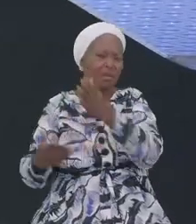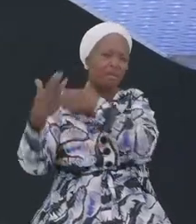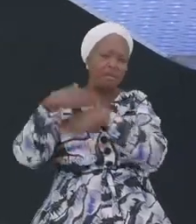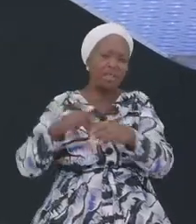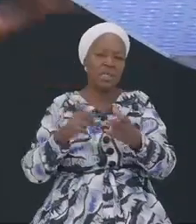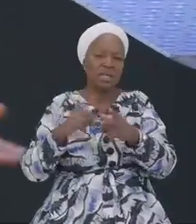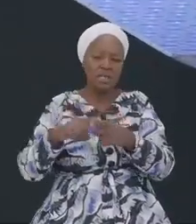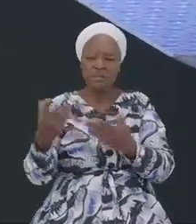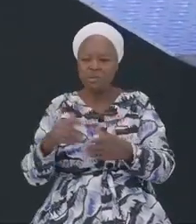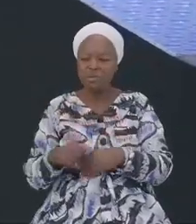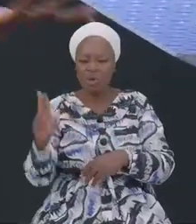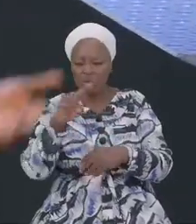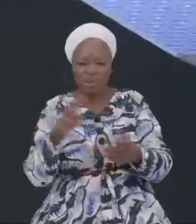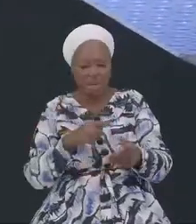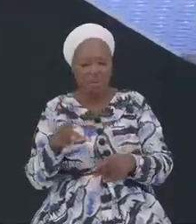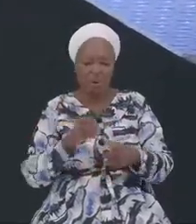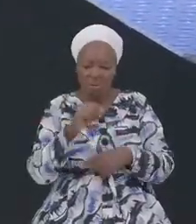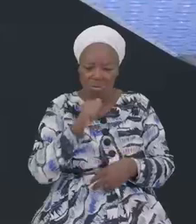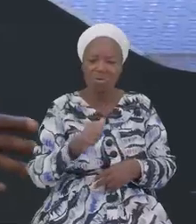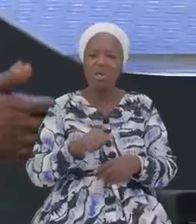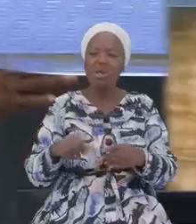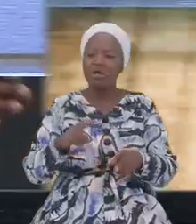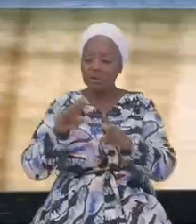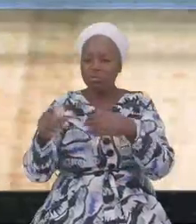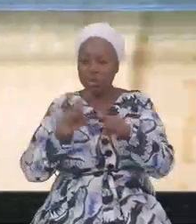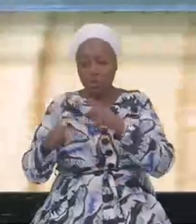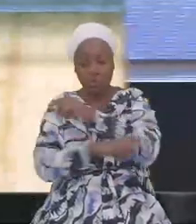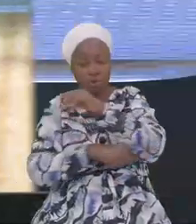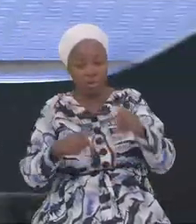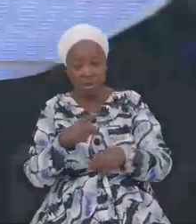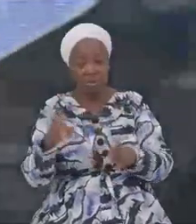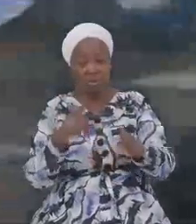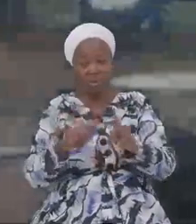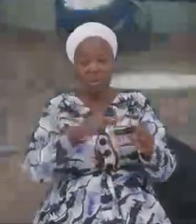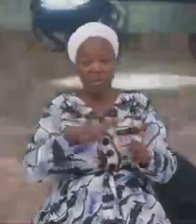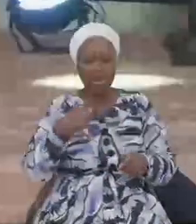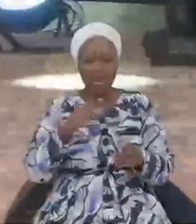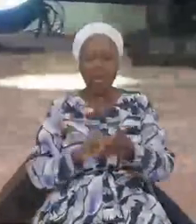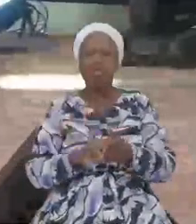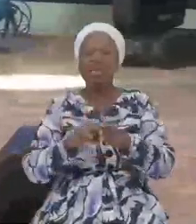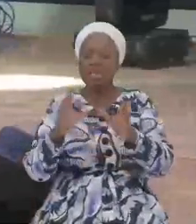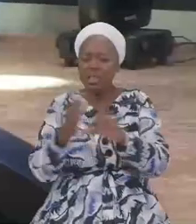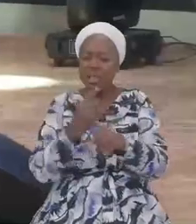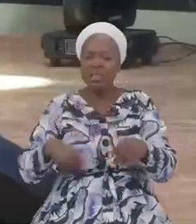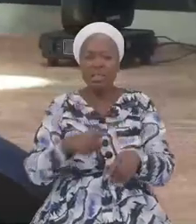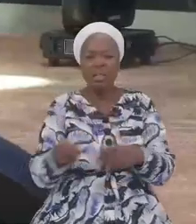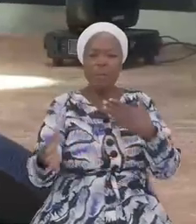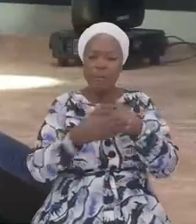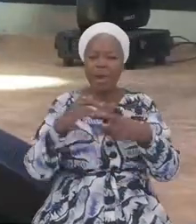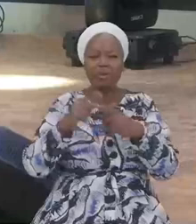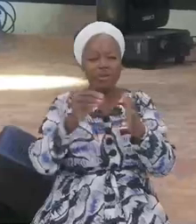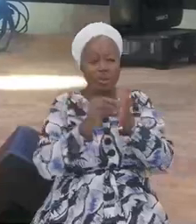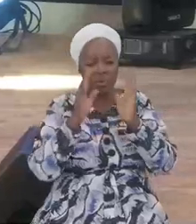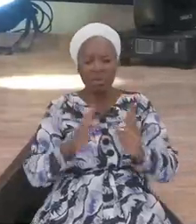les utilisez ou pas, mais vous les avez volées. Le Seigneur dit, retournez ces choses au propriétaire